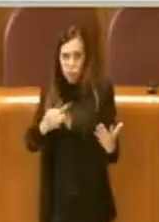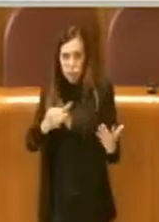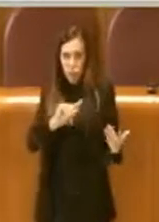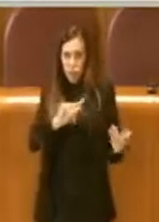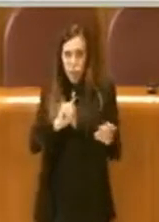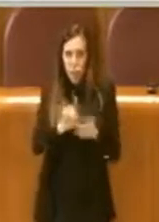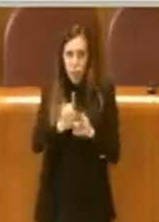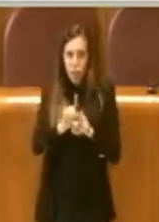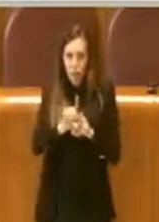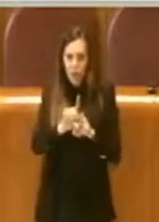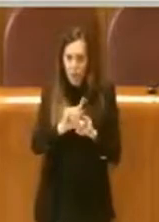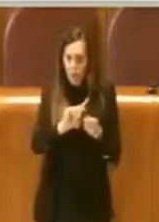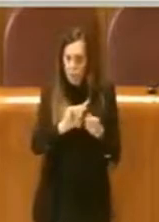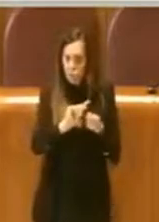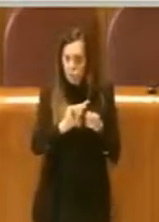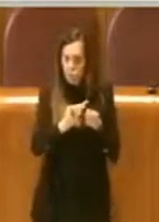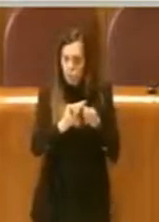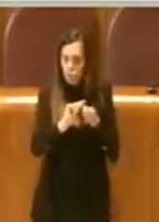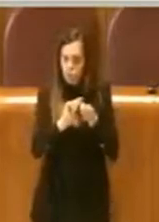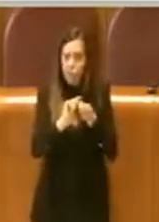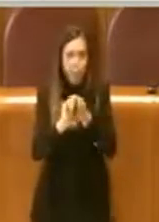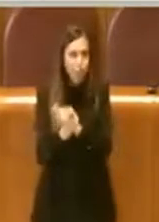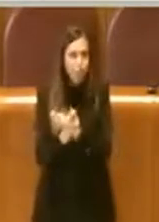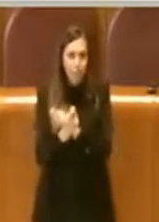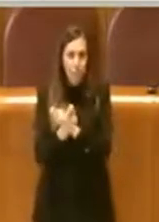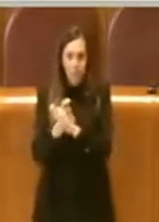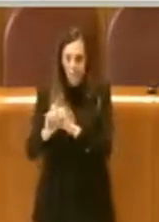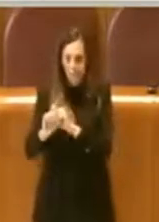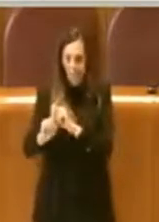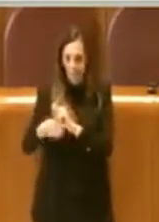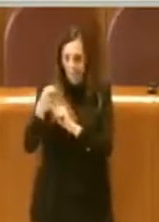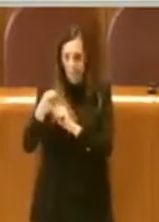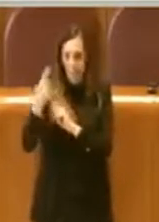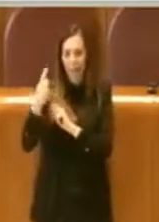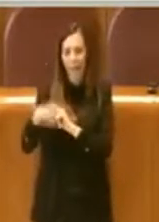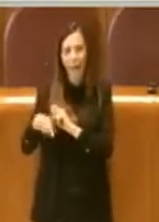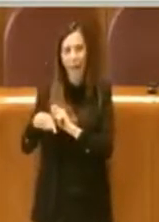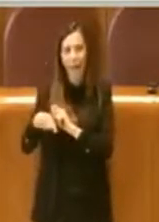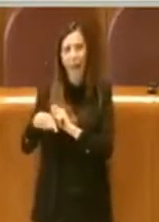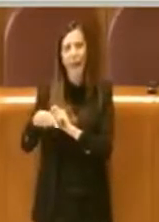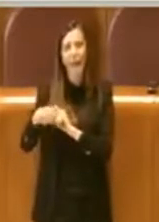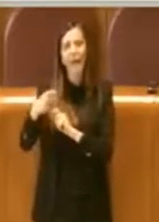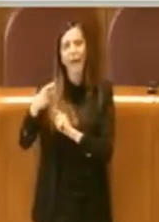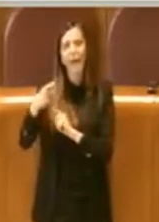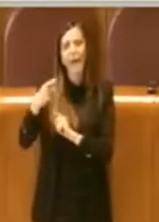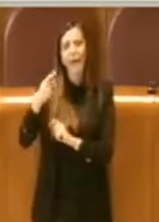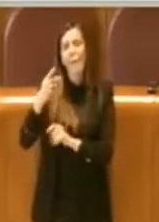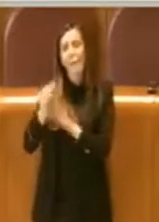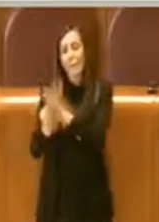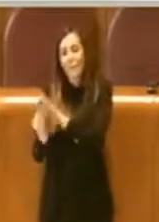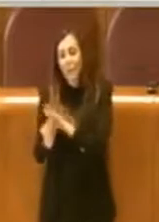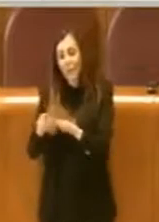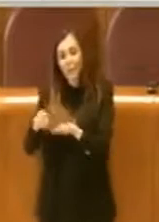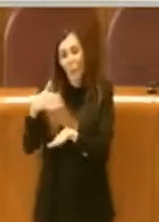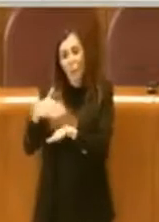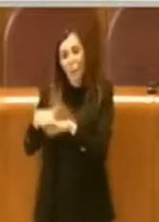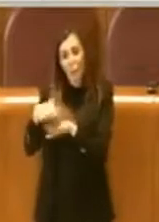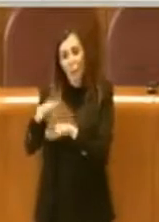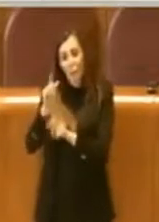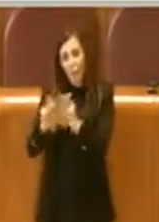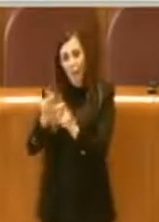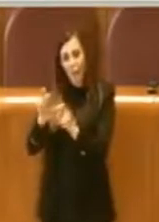di rotta e si individua un livello di dotazione organica che di